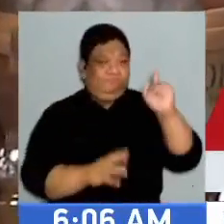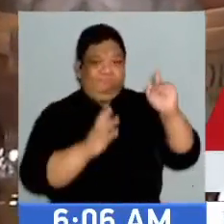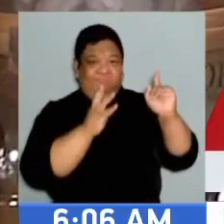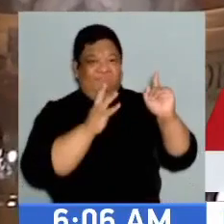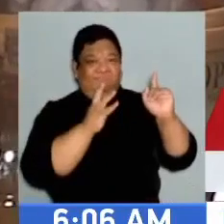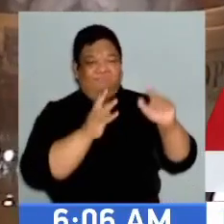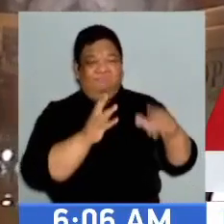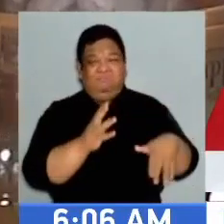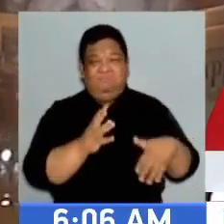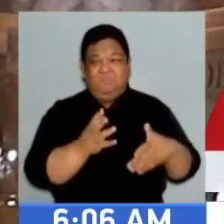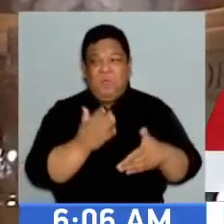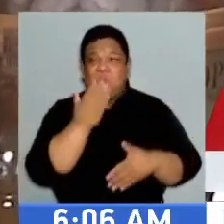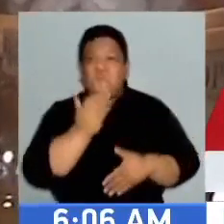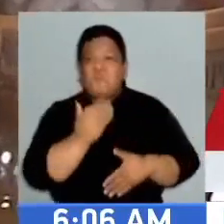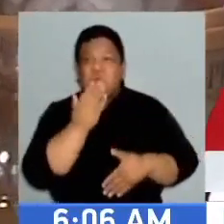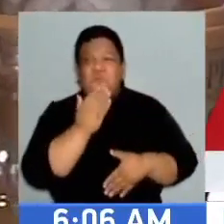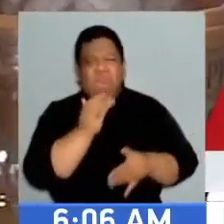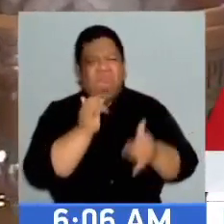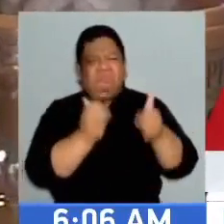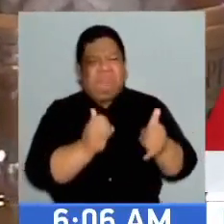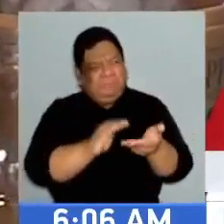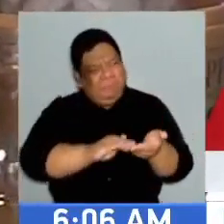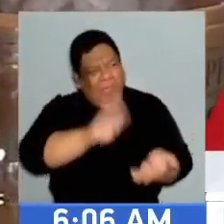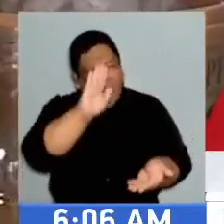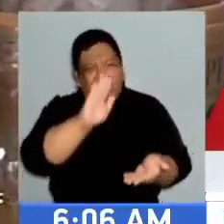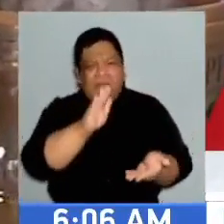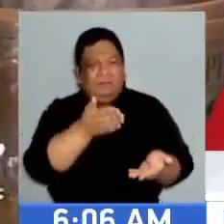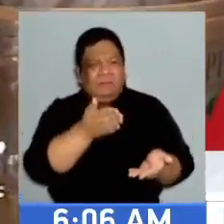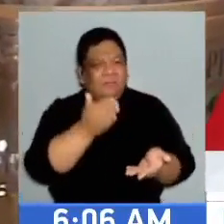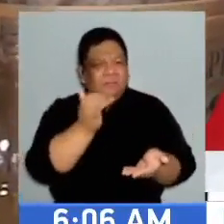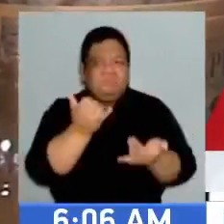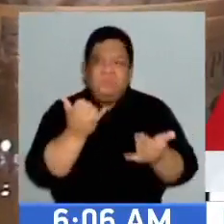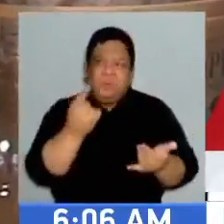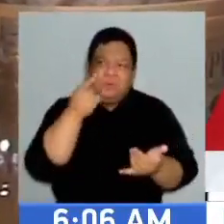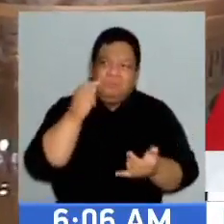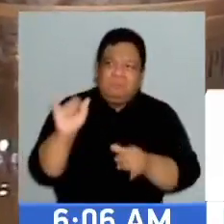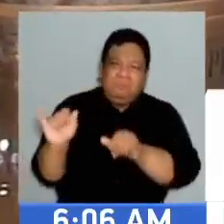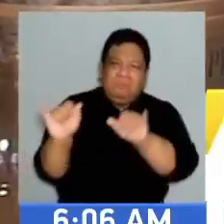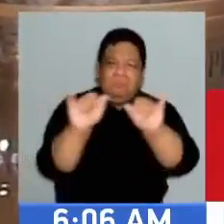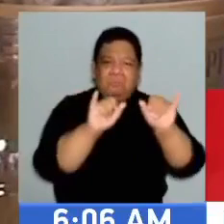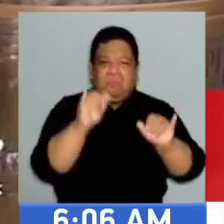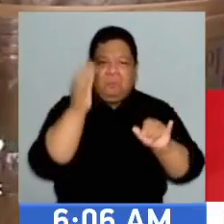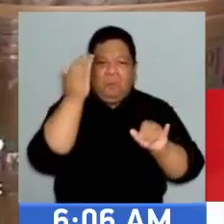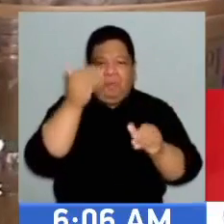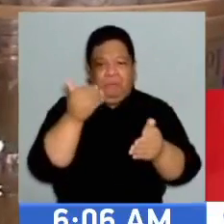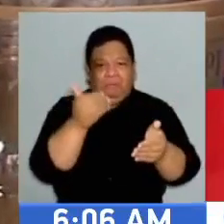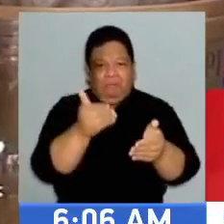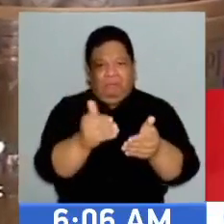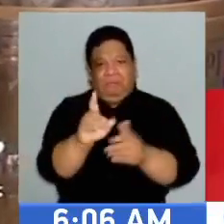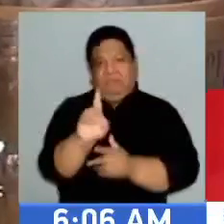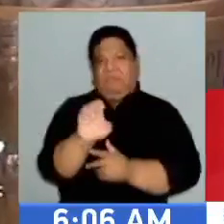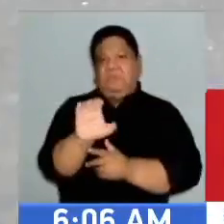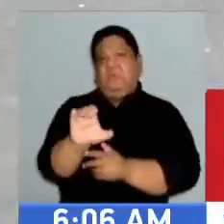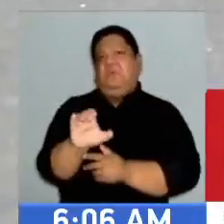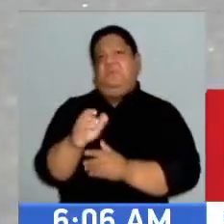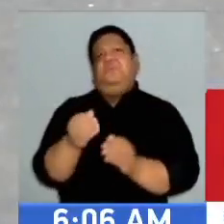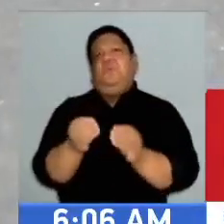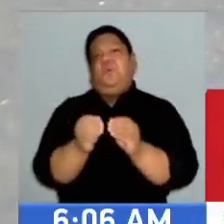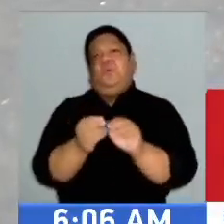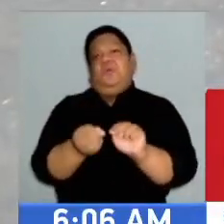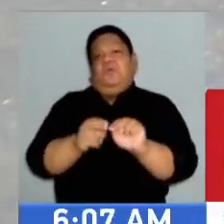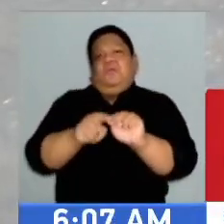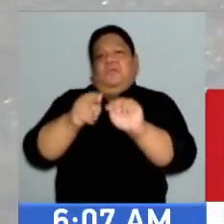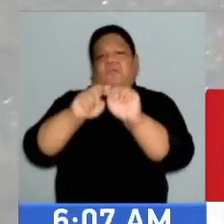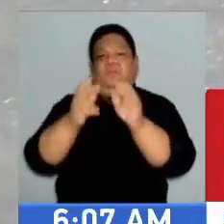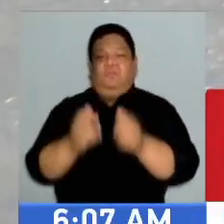tapos siguro Gan yung trend ngayon kasi pa December na ba tumataas talaga lahat sa